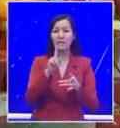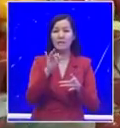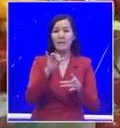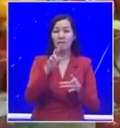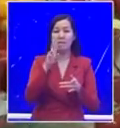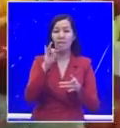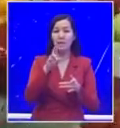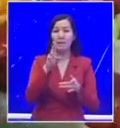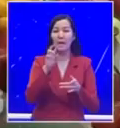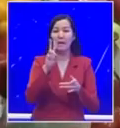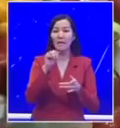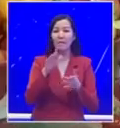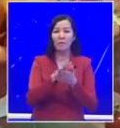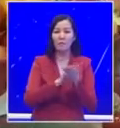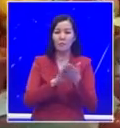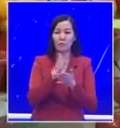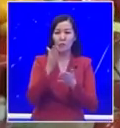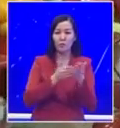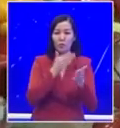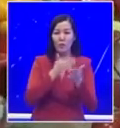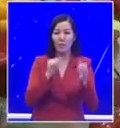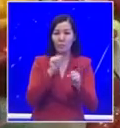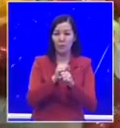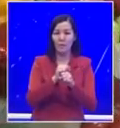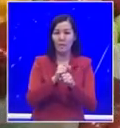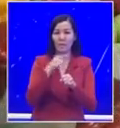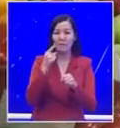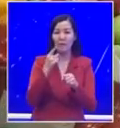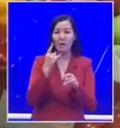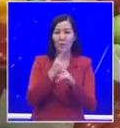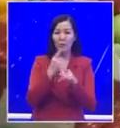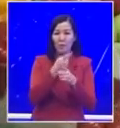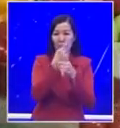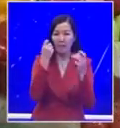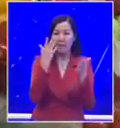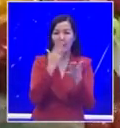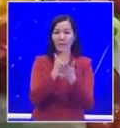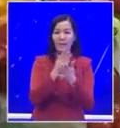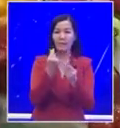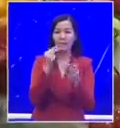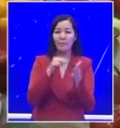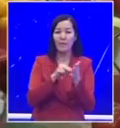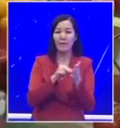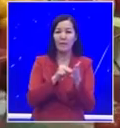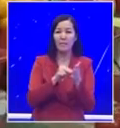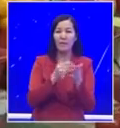коронавирусты жояды деп жарысып жатқандар да бар. Тіпті кейбір сатушылар бағасын көтеріп жіберген. Еліміздің кей сатушылары келісін 17